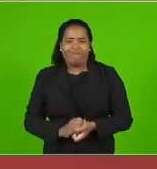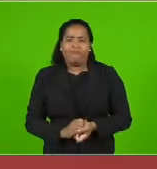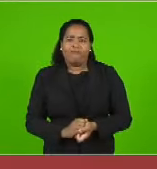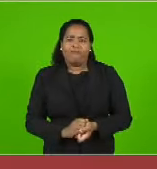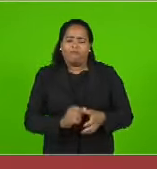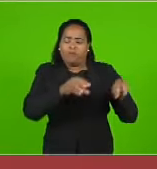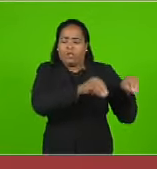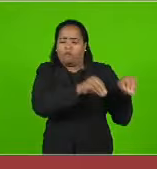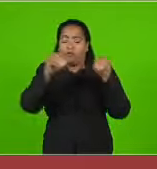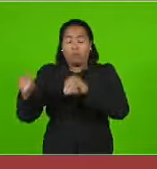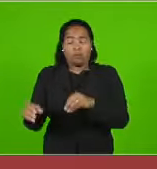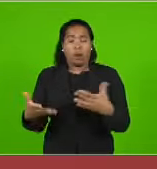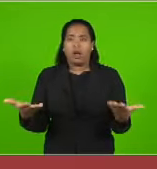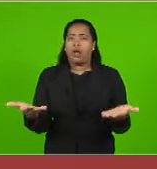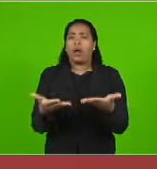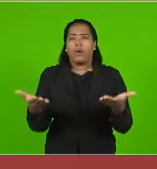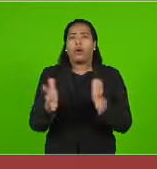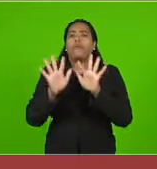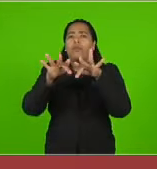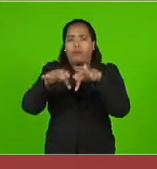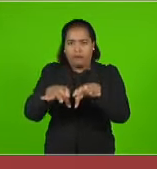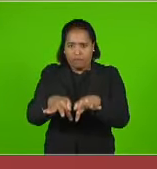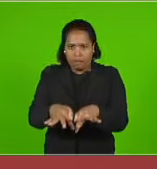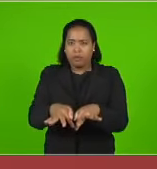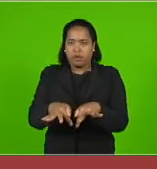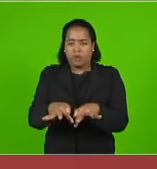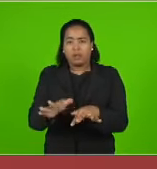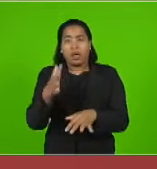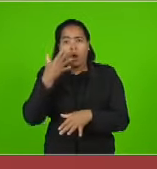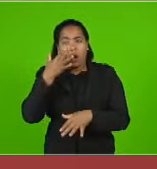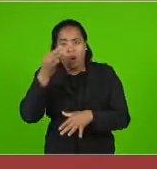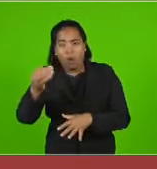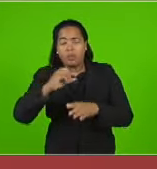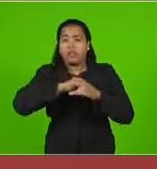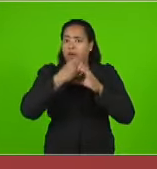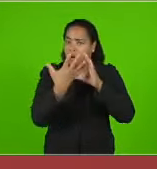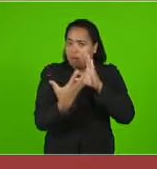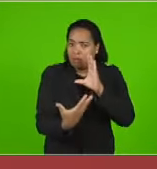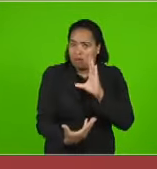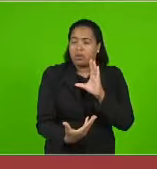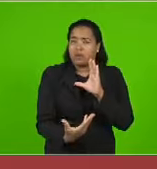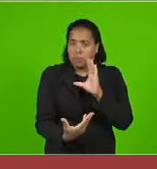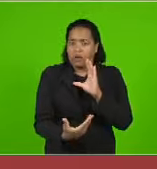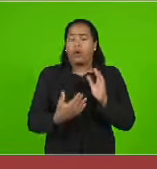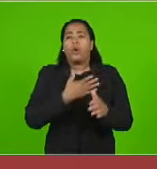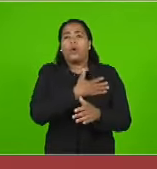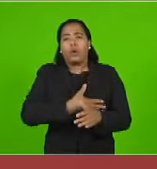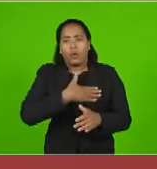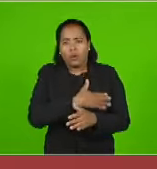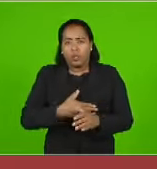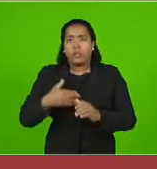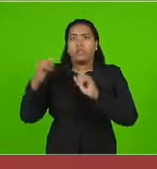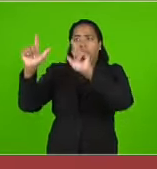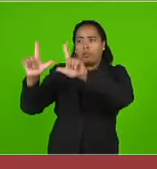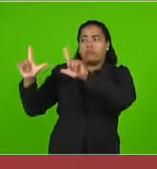знание умножится, Даниил 12:4, это современный перевод говорит. Мы будем заканчивать, замечен некоторый